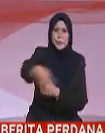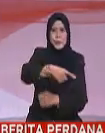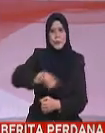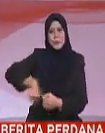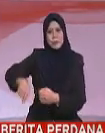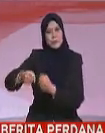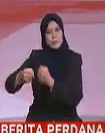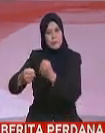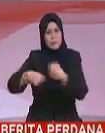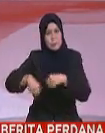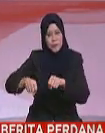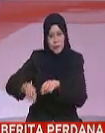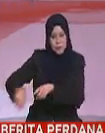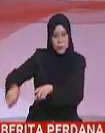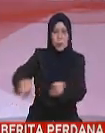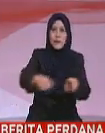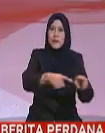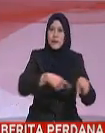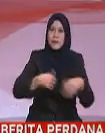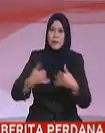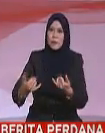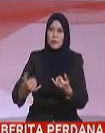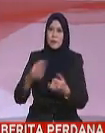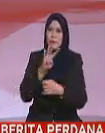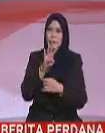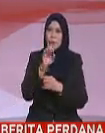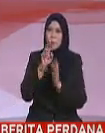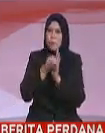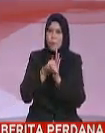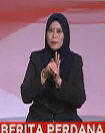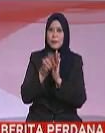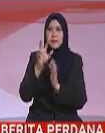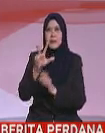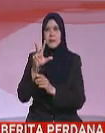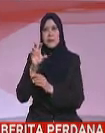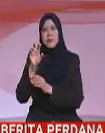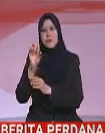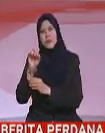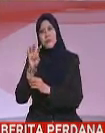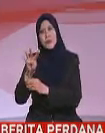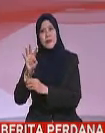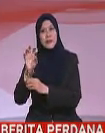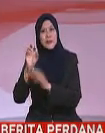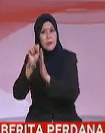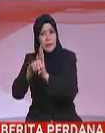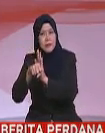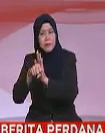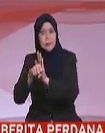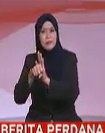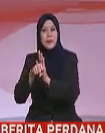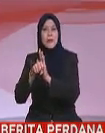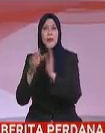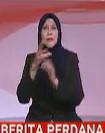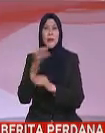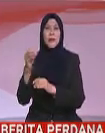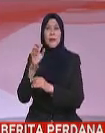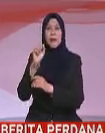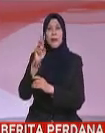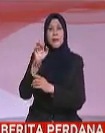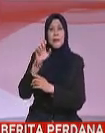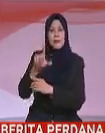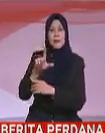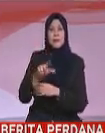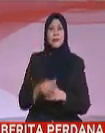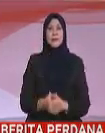menamatkan keseluruhan perlumbaan dengan 18 minit 40.340 saat di hadapan Farish Hafi dan Aimil